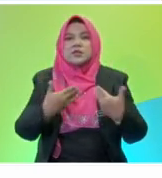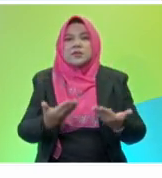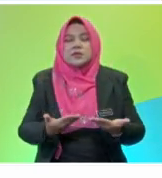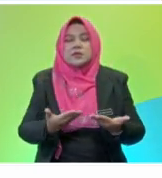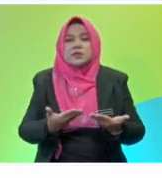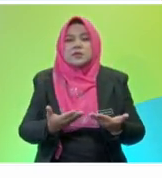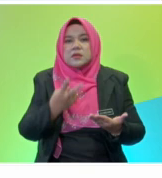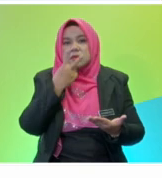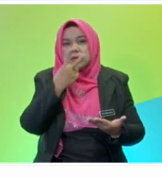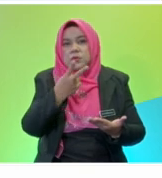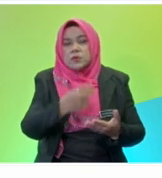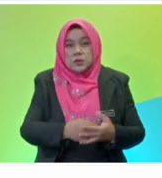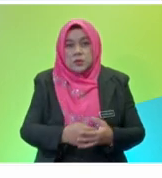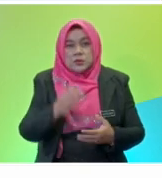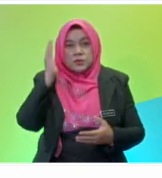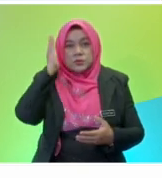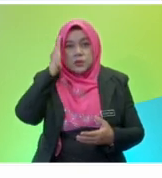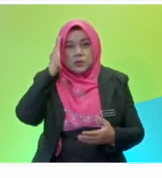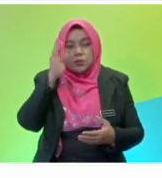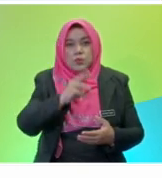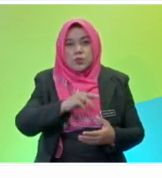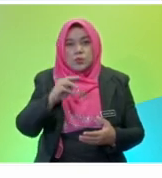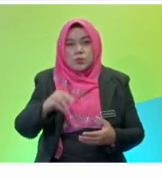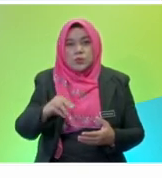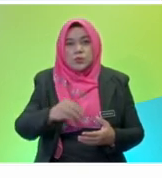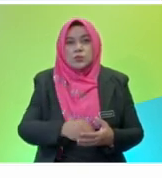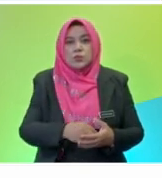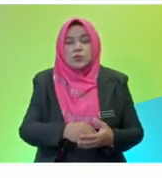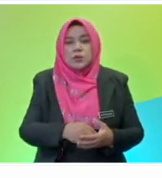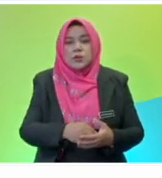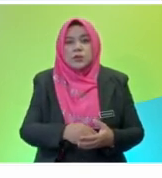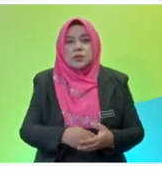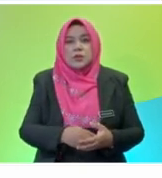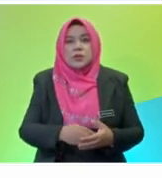mana selalu bantu kita datang